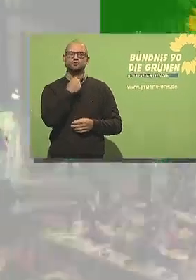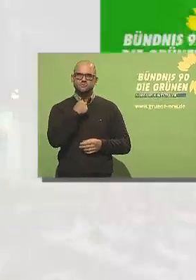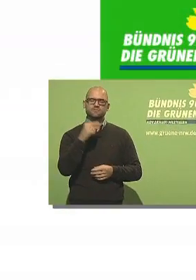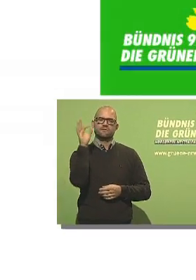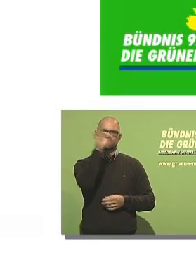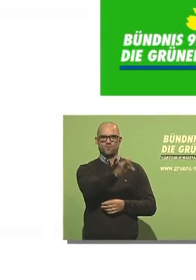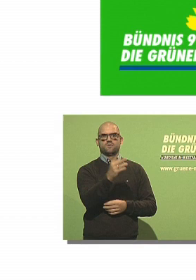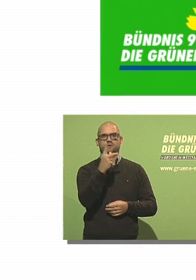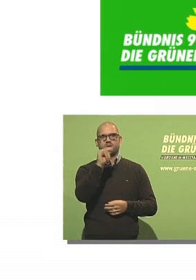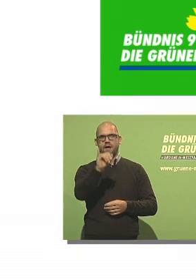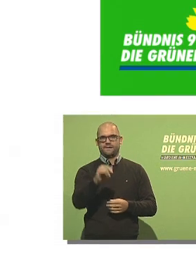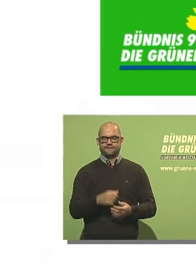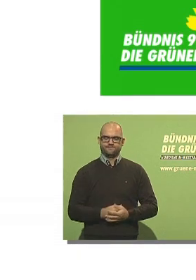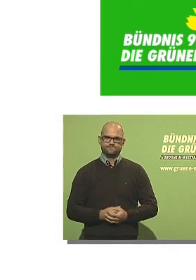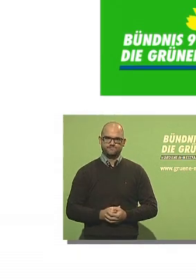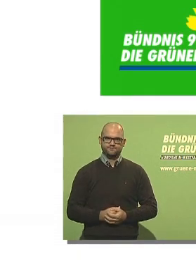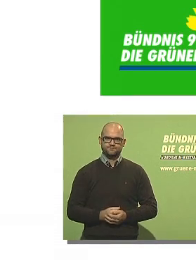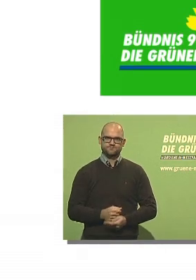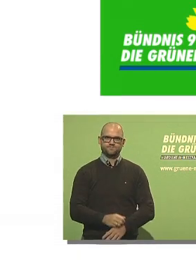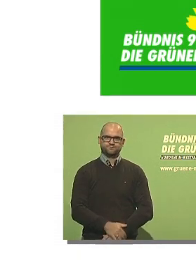Kai.